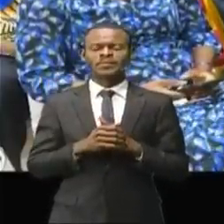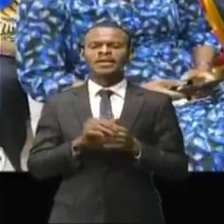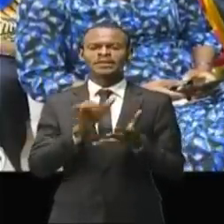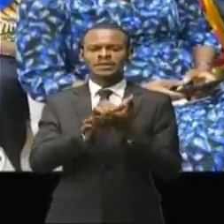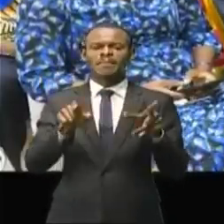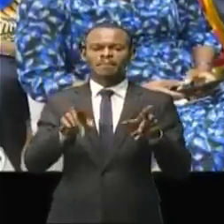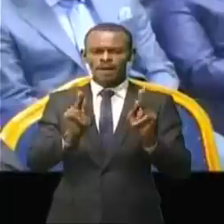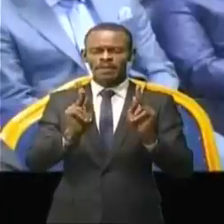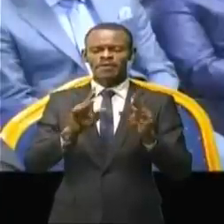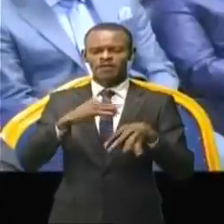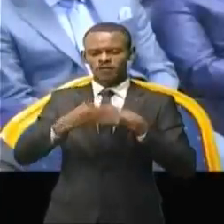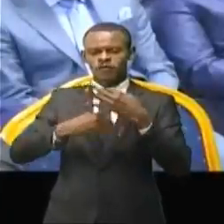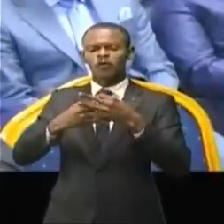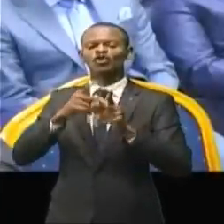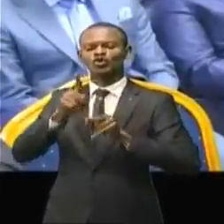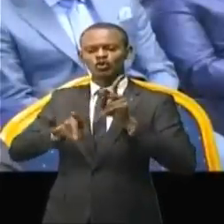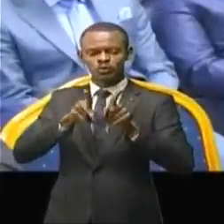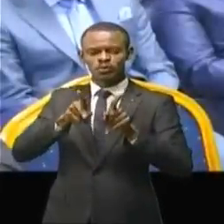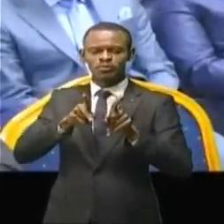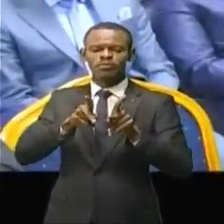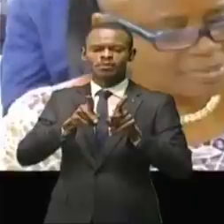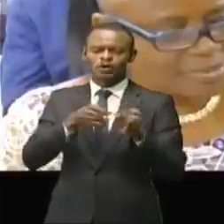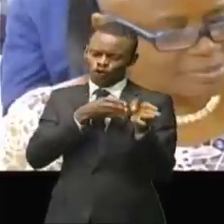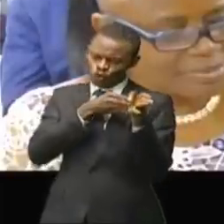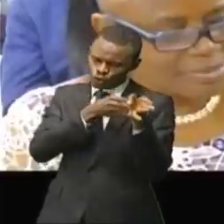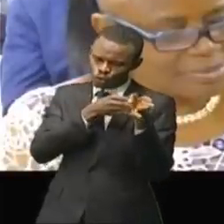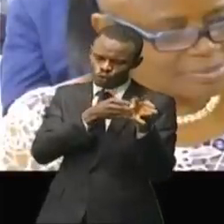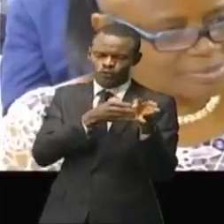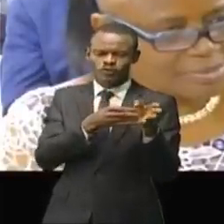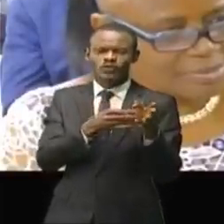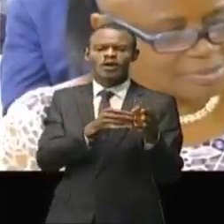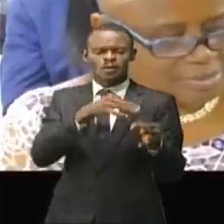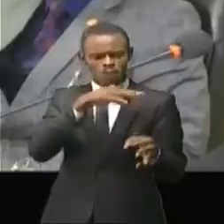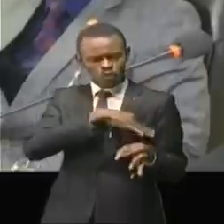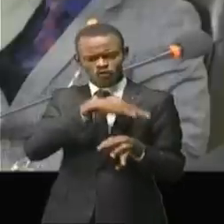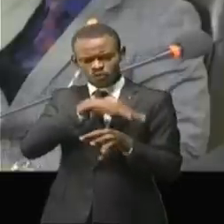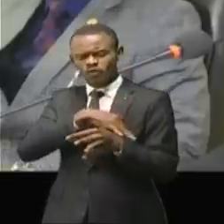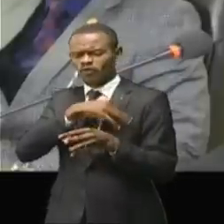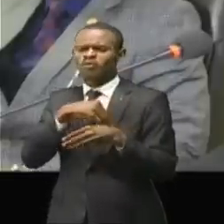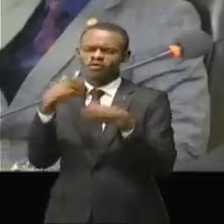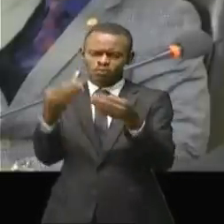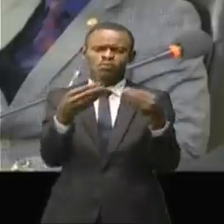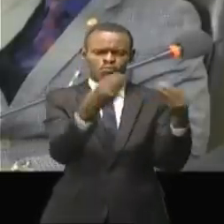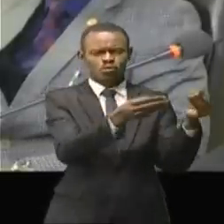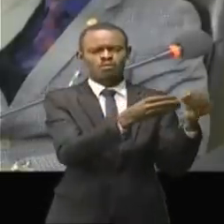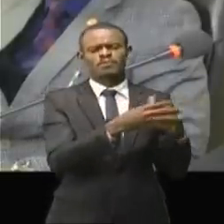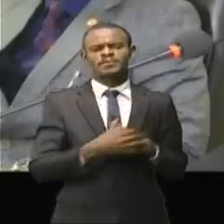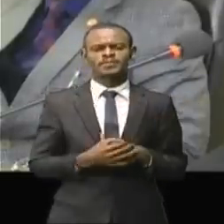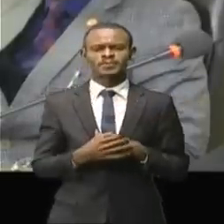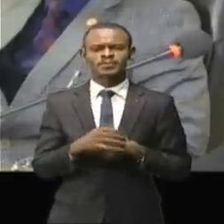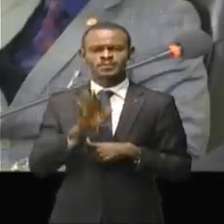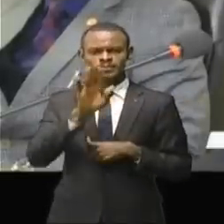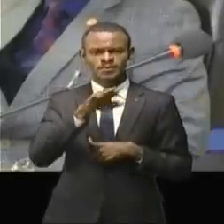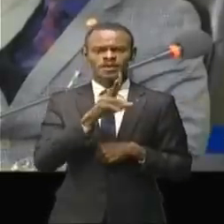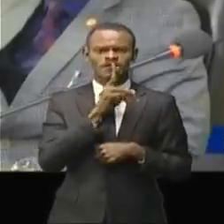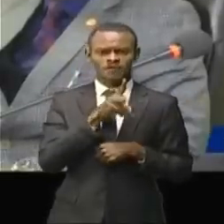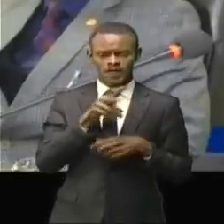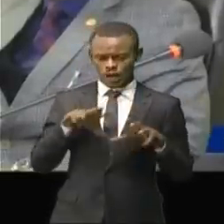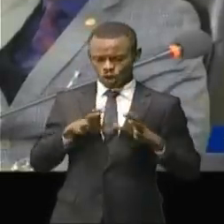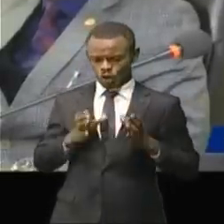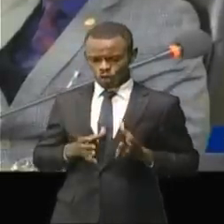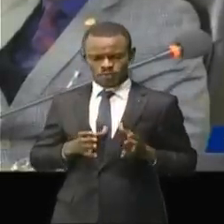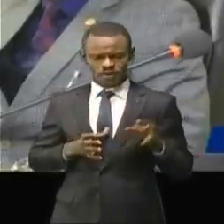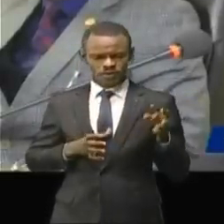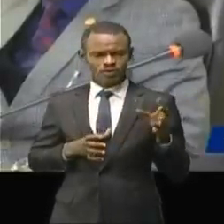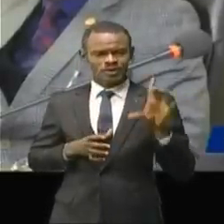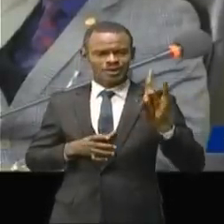de la Fonction publique et bénéficiée ainsi d'autres avantages et à faire les travaux de cette commission s'inscrivent